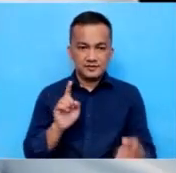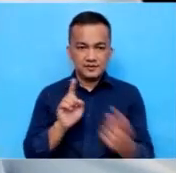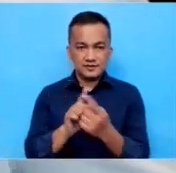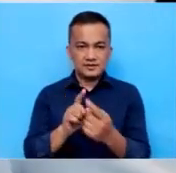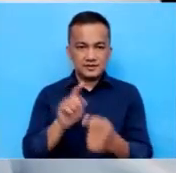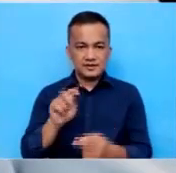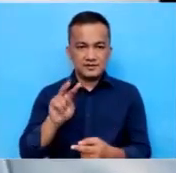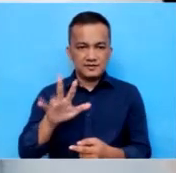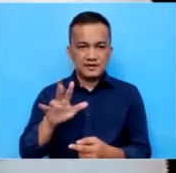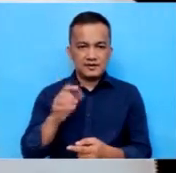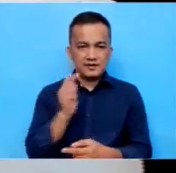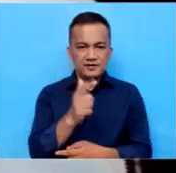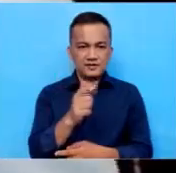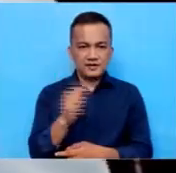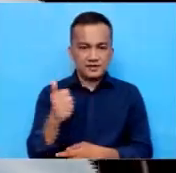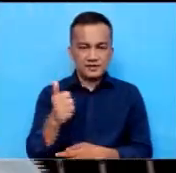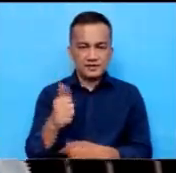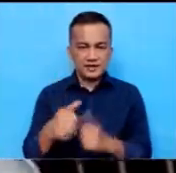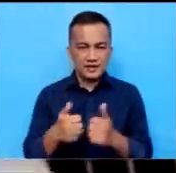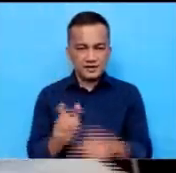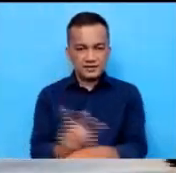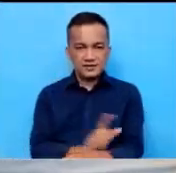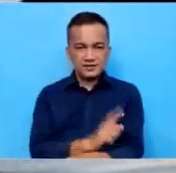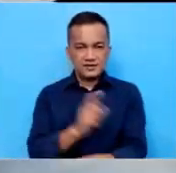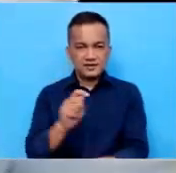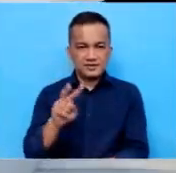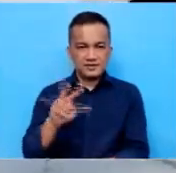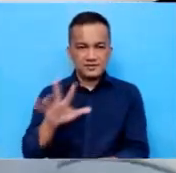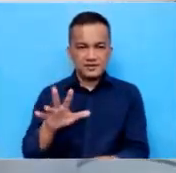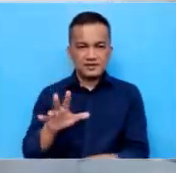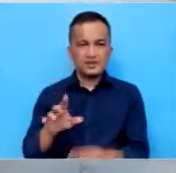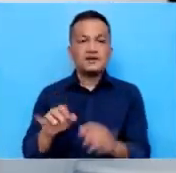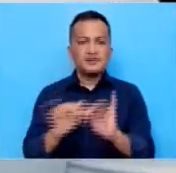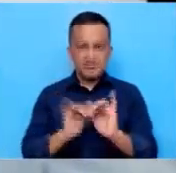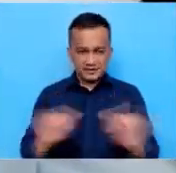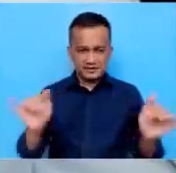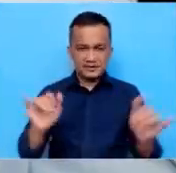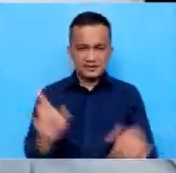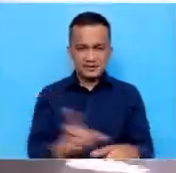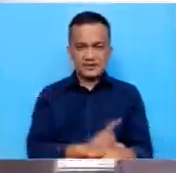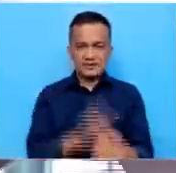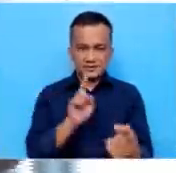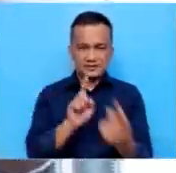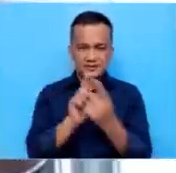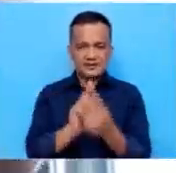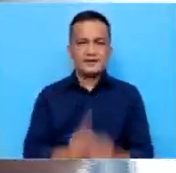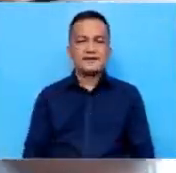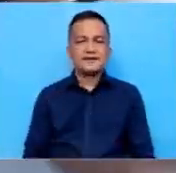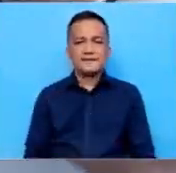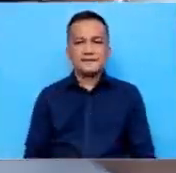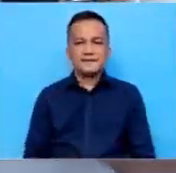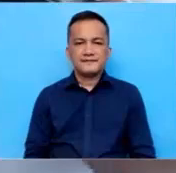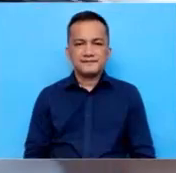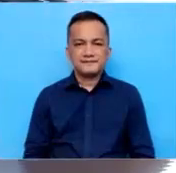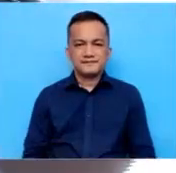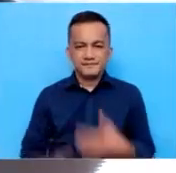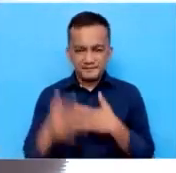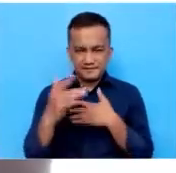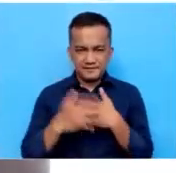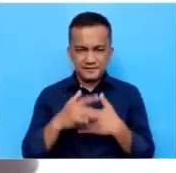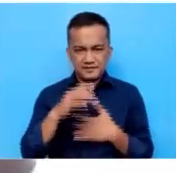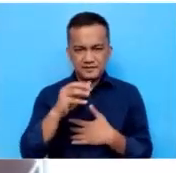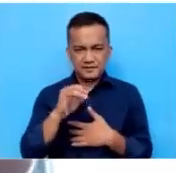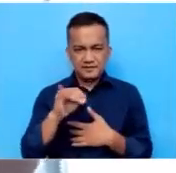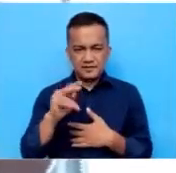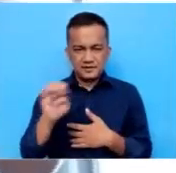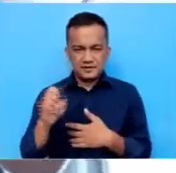din, kaya kung gaano ako katagal sa TV5, ganun din kami katagal magkakilala. Na-touch naman si Morissette nang makita ang